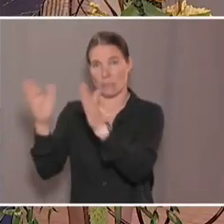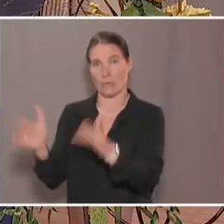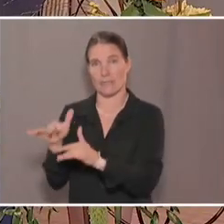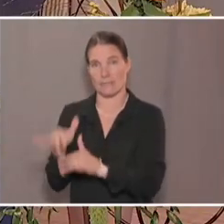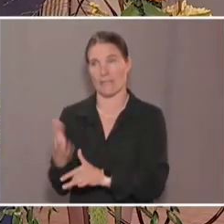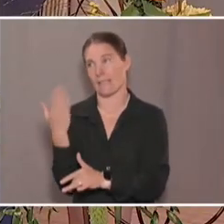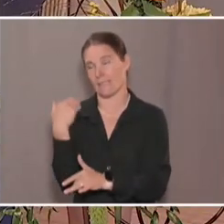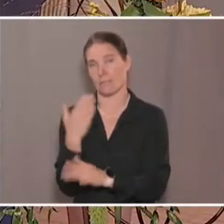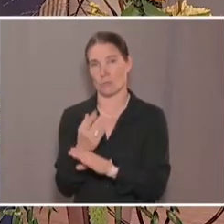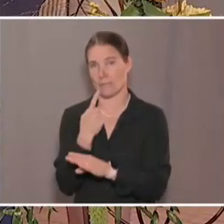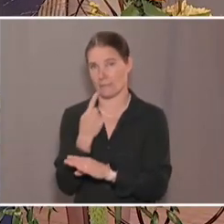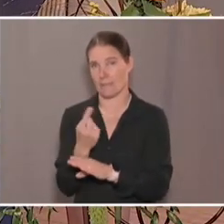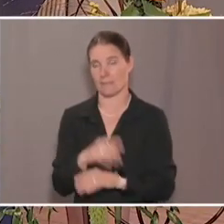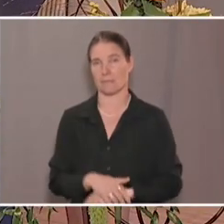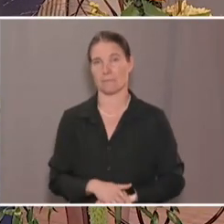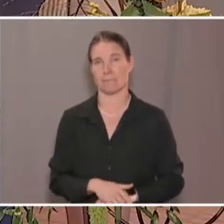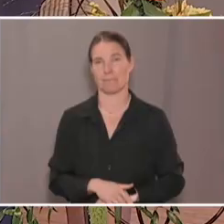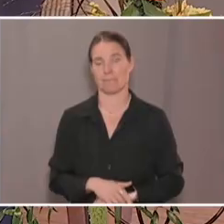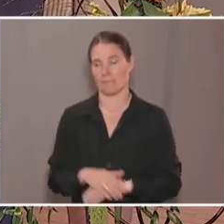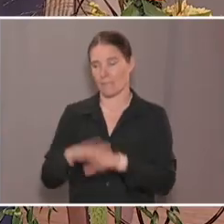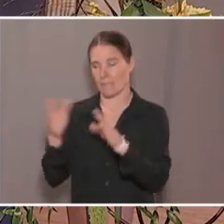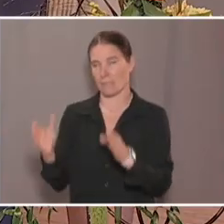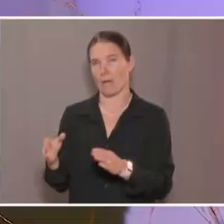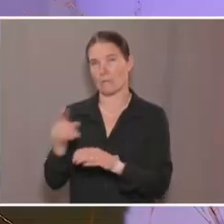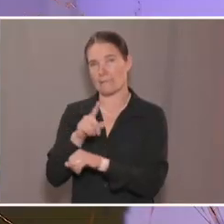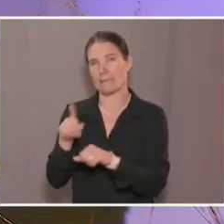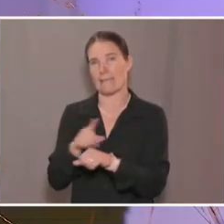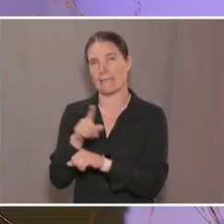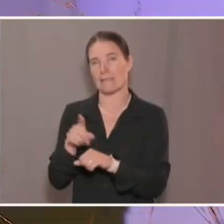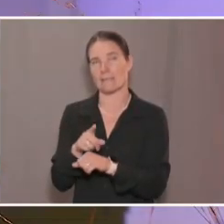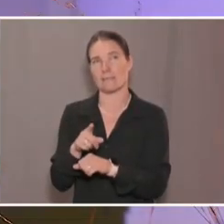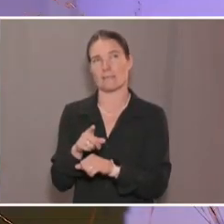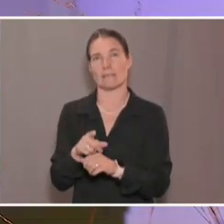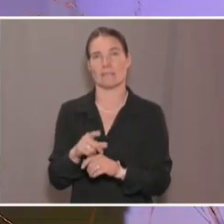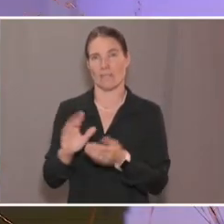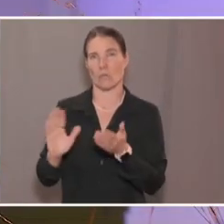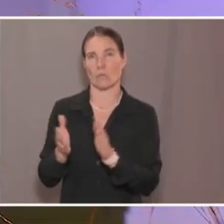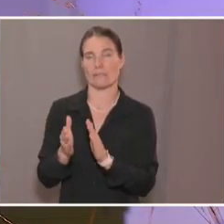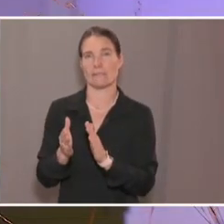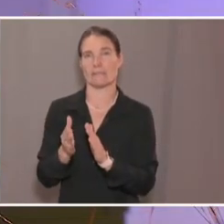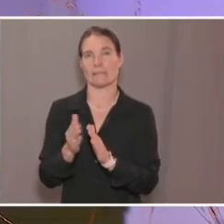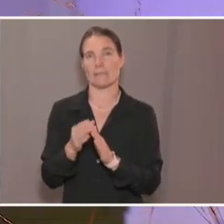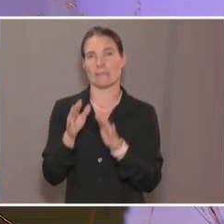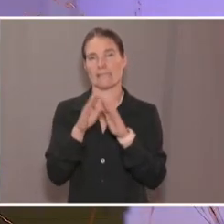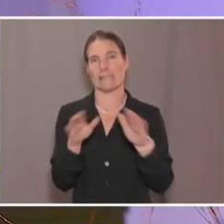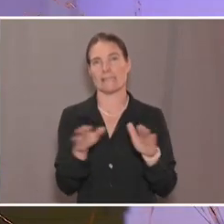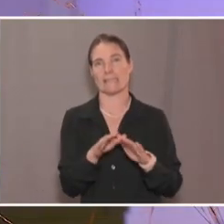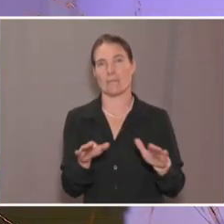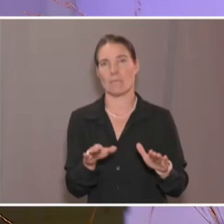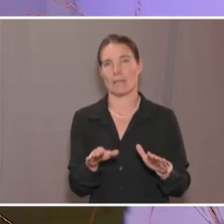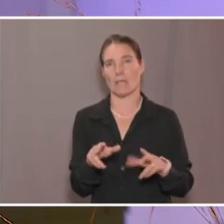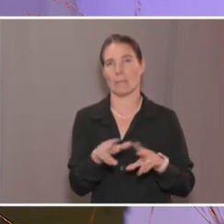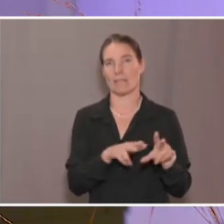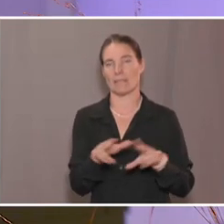es angedeutet, und die Bauzeit für dieses Gebäude ist bemerkenswert kurz. Erst im Dezember war die Ministerin